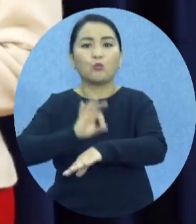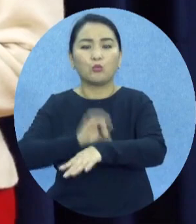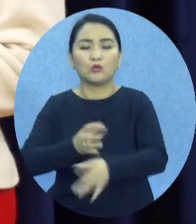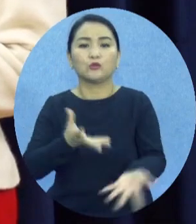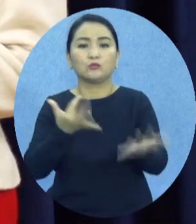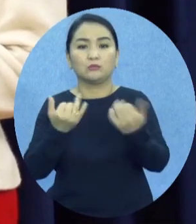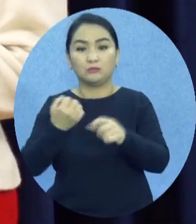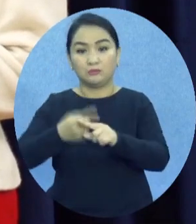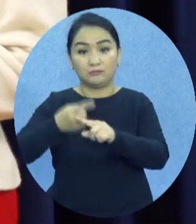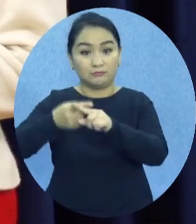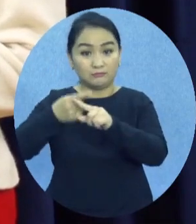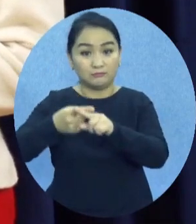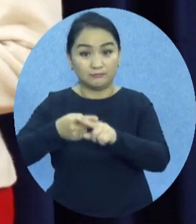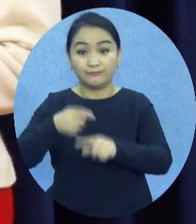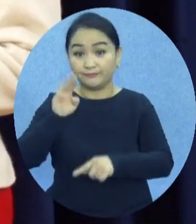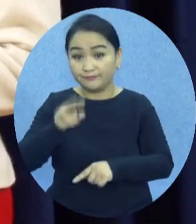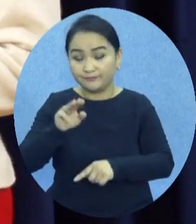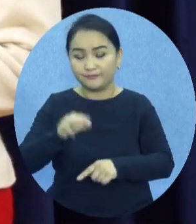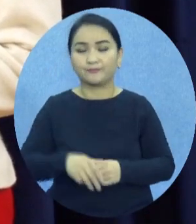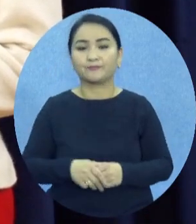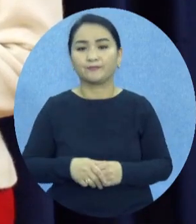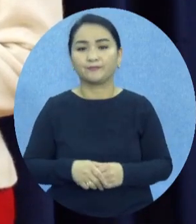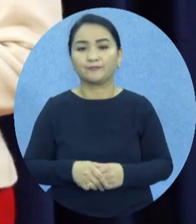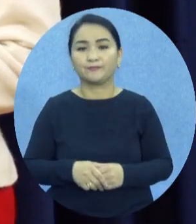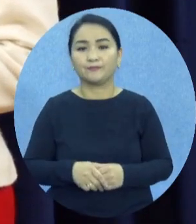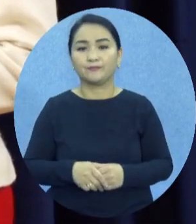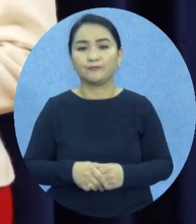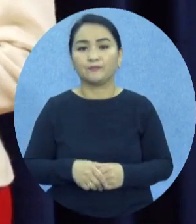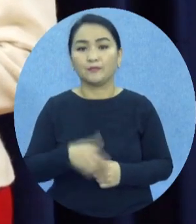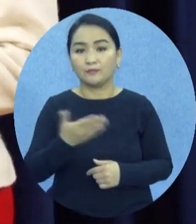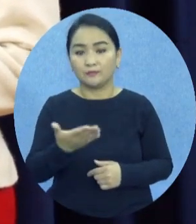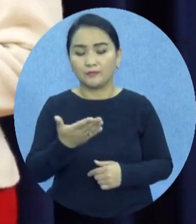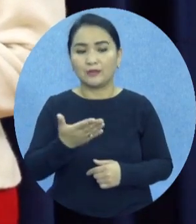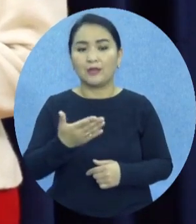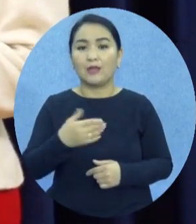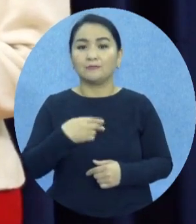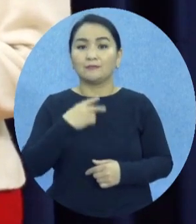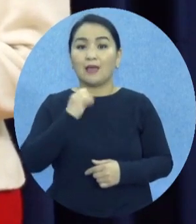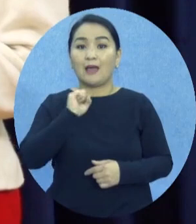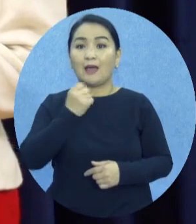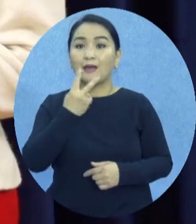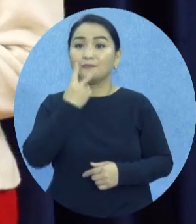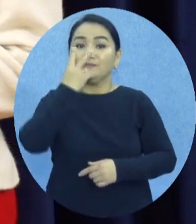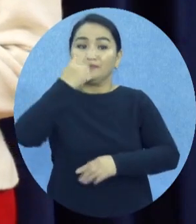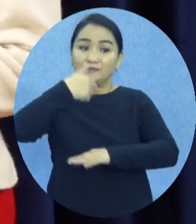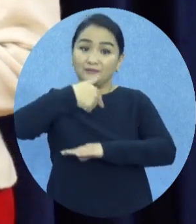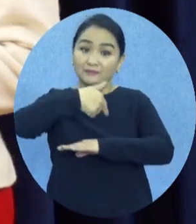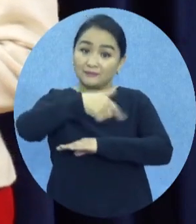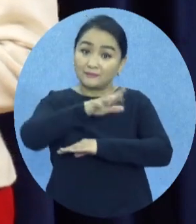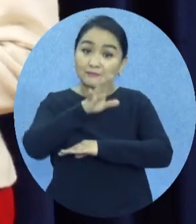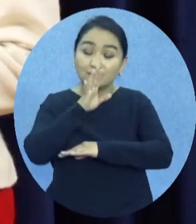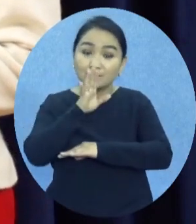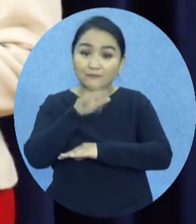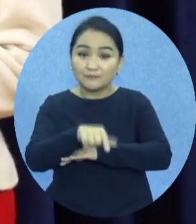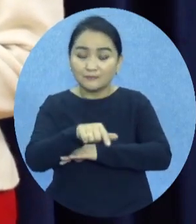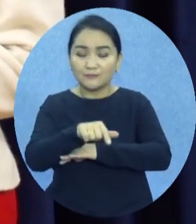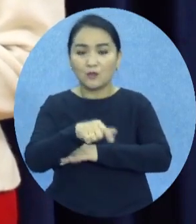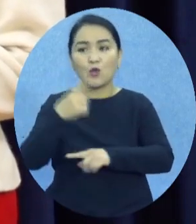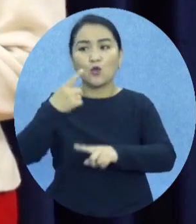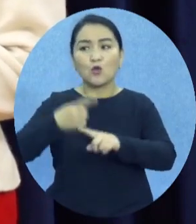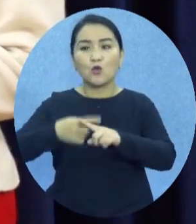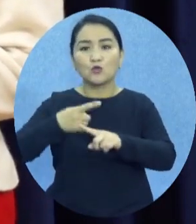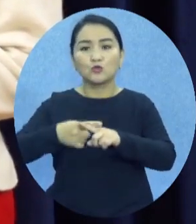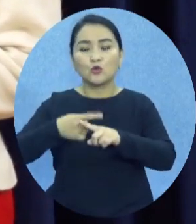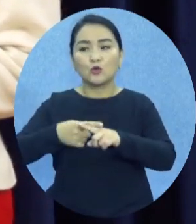Тийм учраас аль болох агаар сэнд гарлаа их хотны ойролцоо гарах хөдөө аль болох